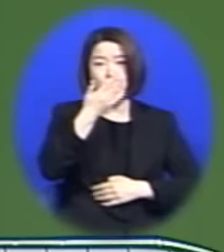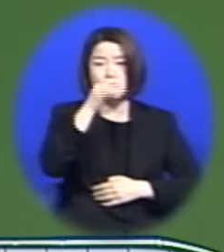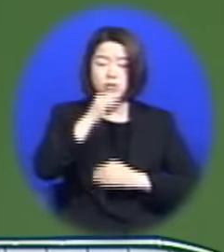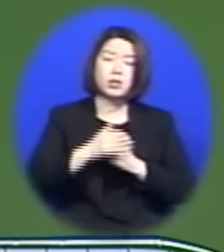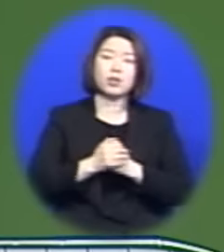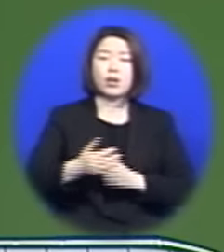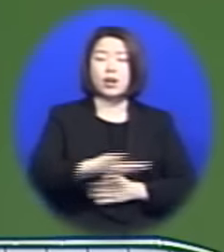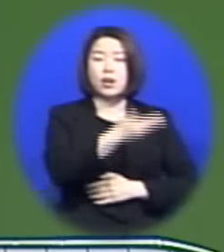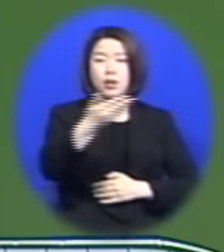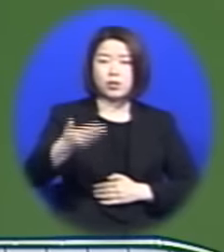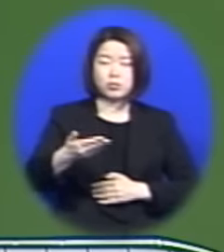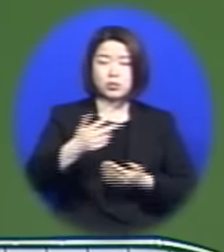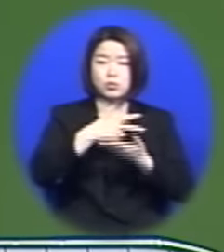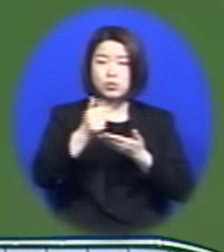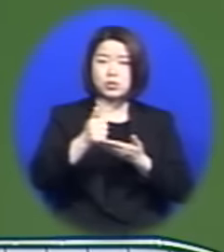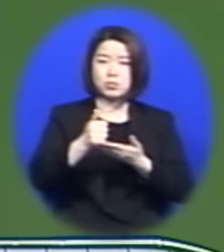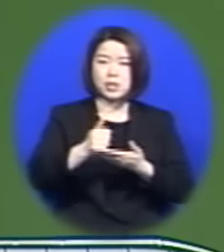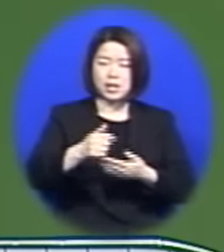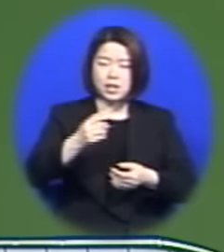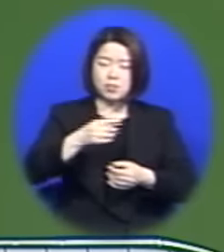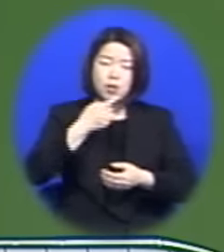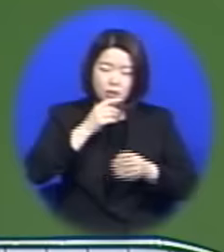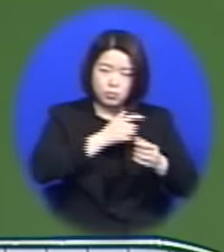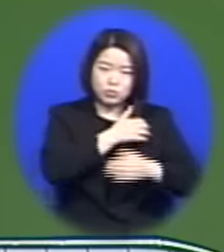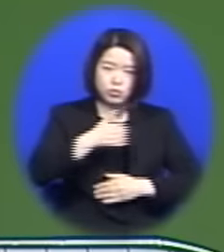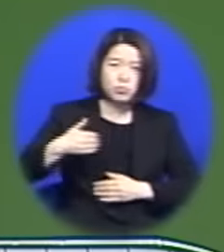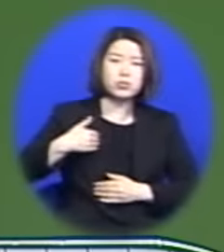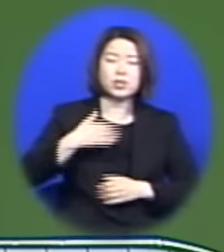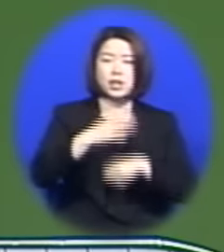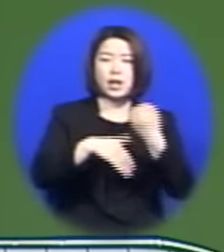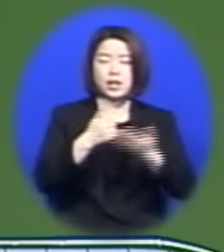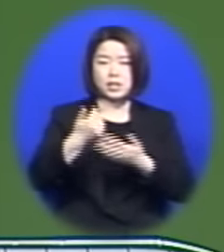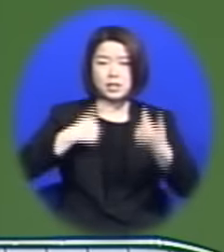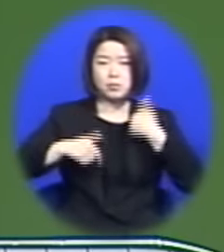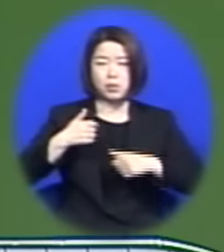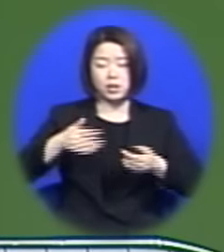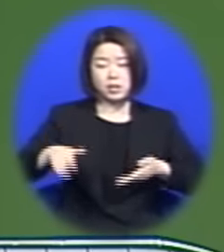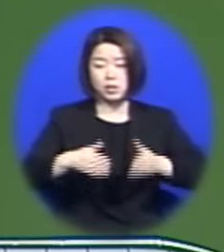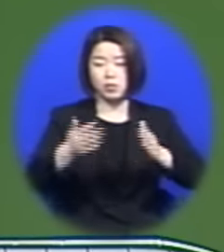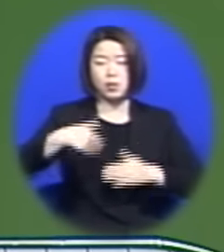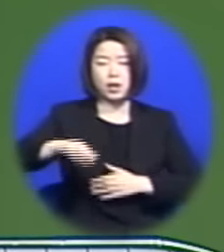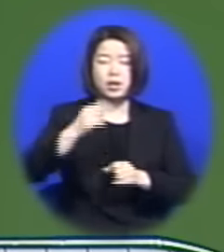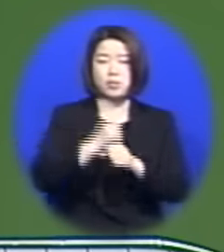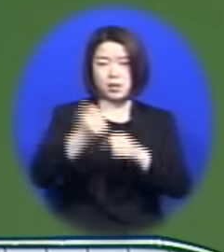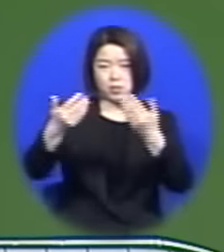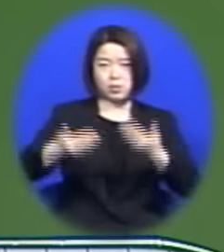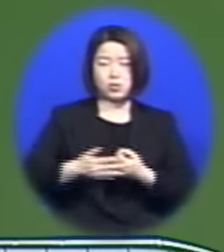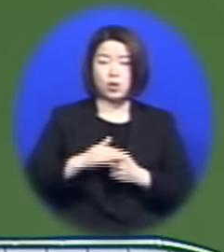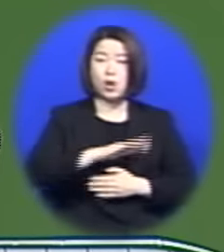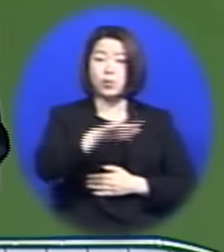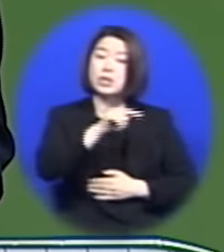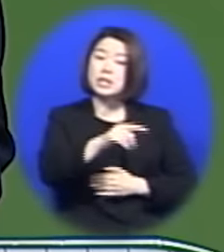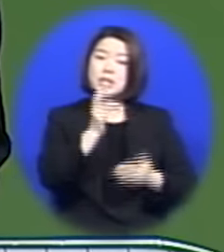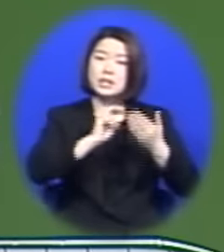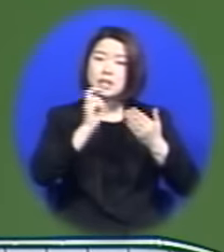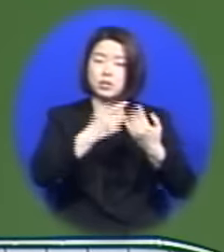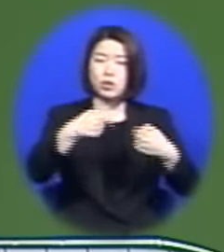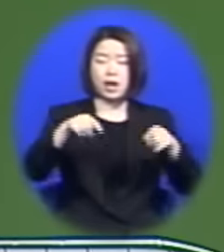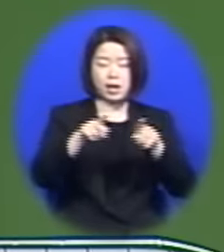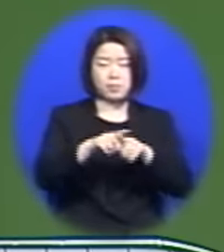여러분들이 능히 하나님이 기뻐하는 길을 가도록 해 주실 수 있어요 우리이 찬송을 같이 불러봅시다